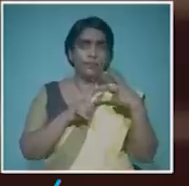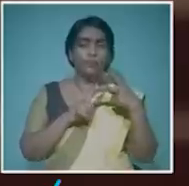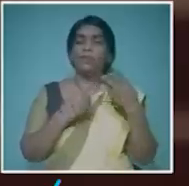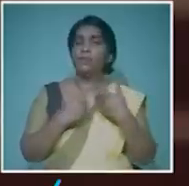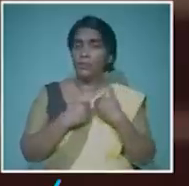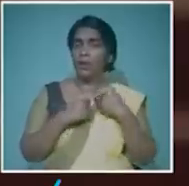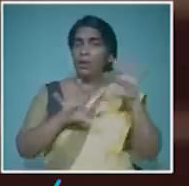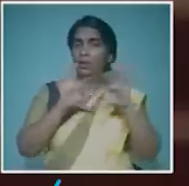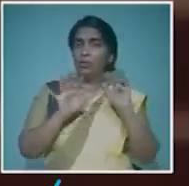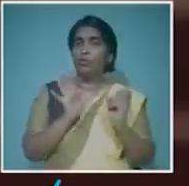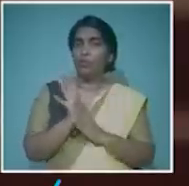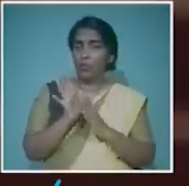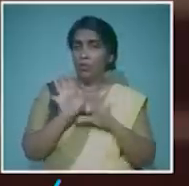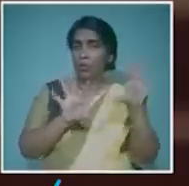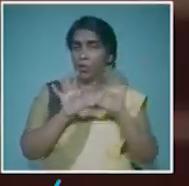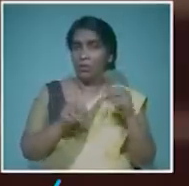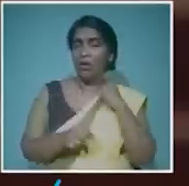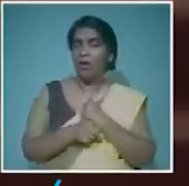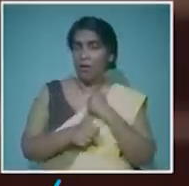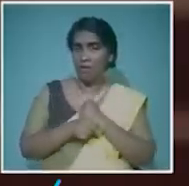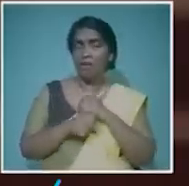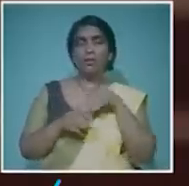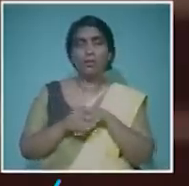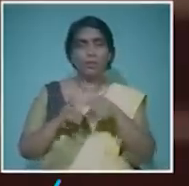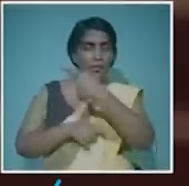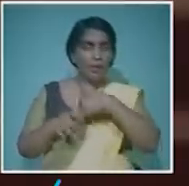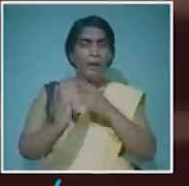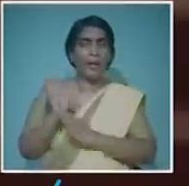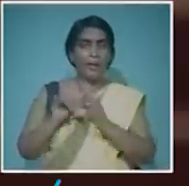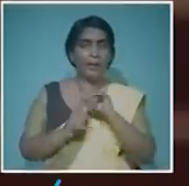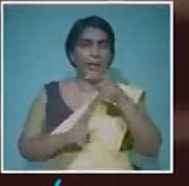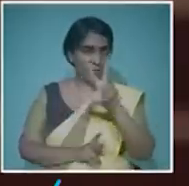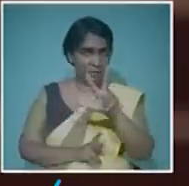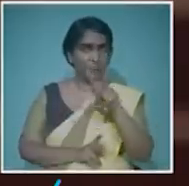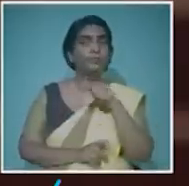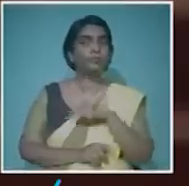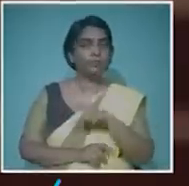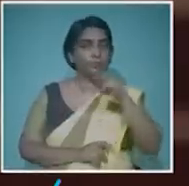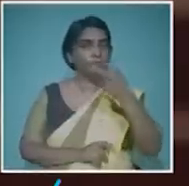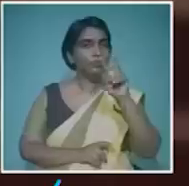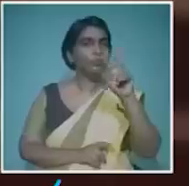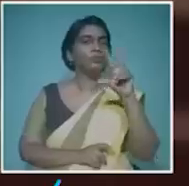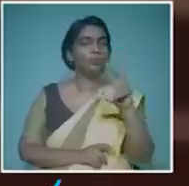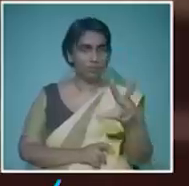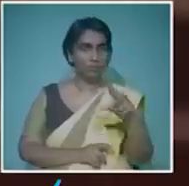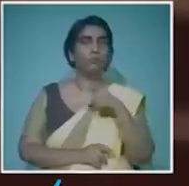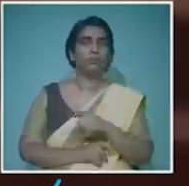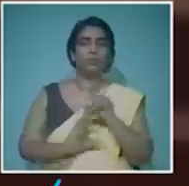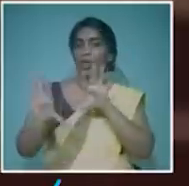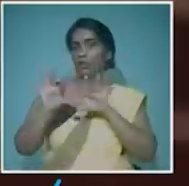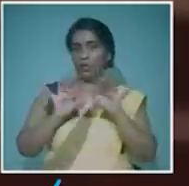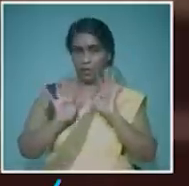අපි තේරීම් කාරක සභාවට පත් කරේ ආණ්ඩු පක්ෂයක් හැටියට අපේ මන්ත්‍රීවරු 128 දෙනෙක් ඉන්නවා. ඒ 128 දෙනාගෙන් තමයි මේ පත්